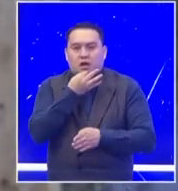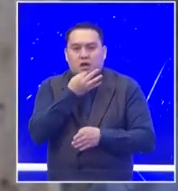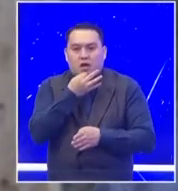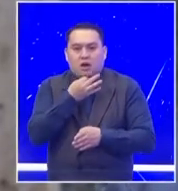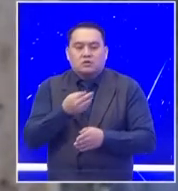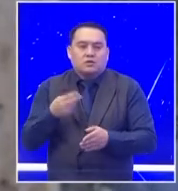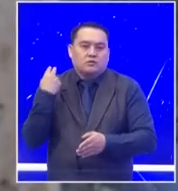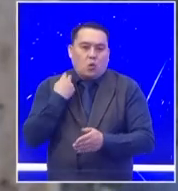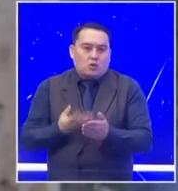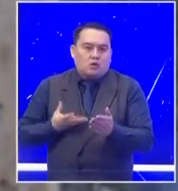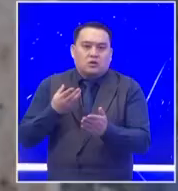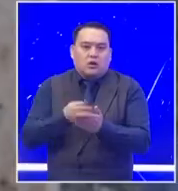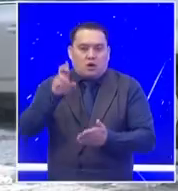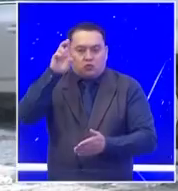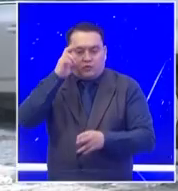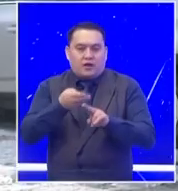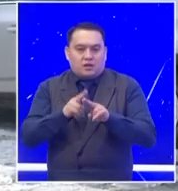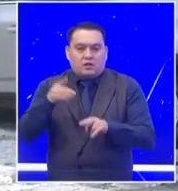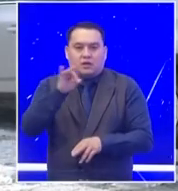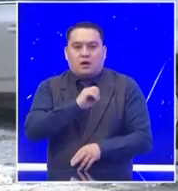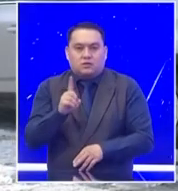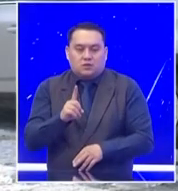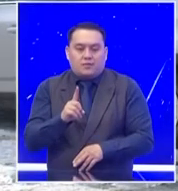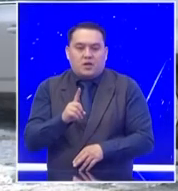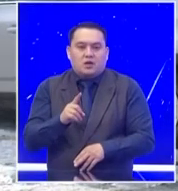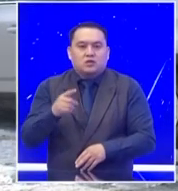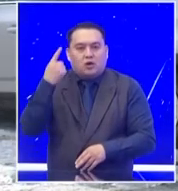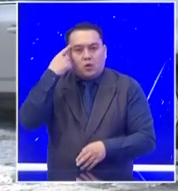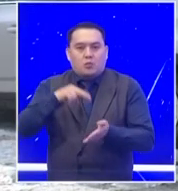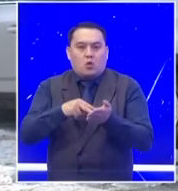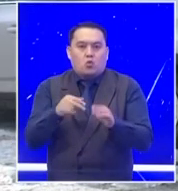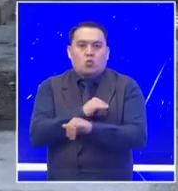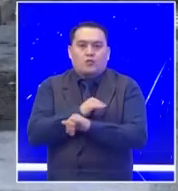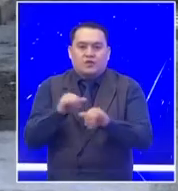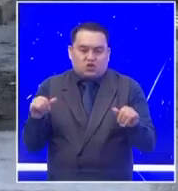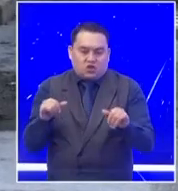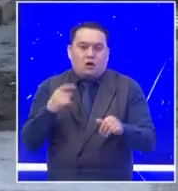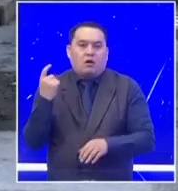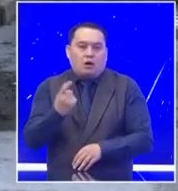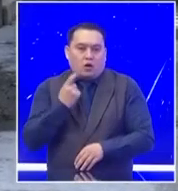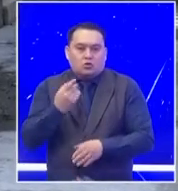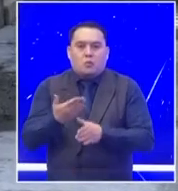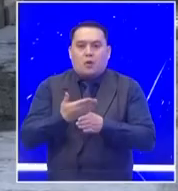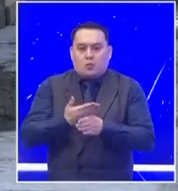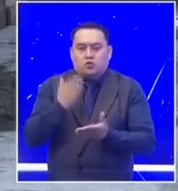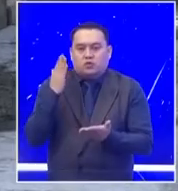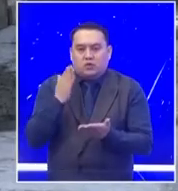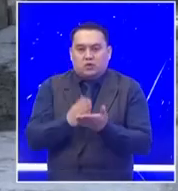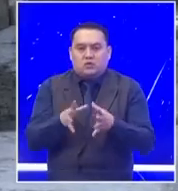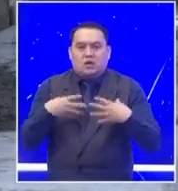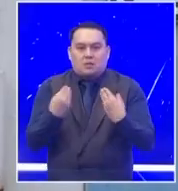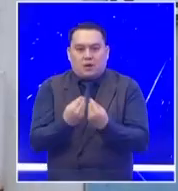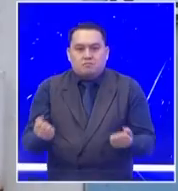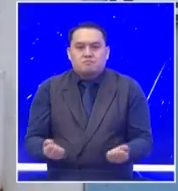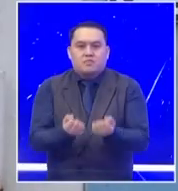долг государству он планирует и в этот раз. В задумках животновода стоит и расширение хозяйства. Благо помощников хватает. Семья